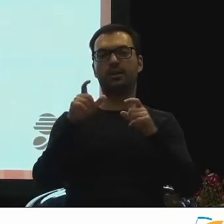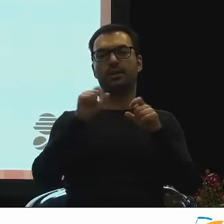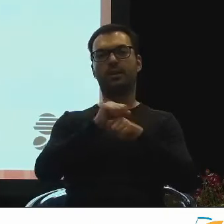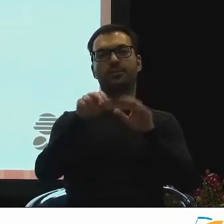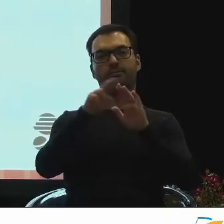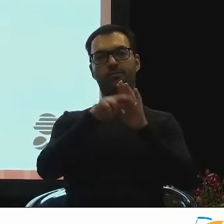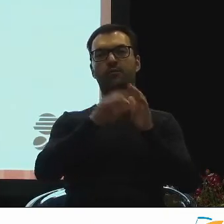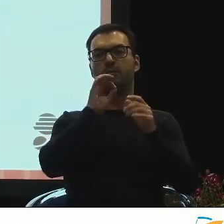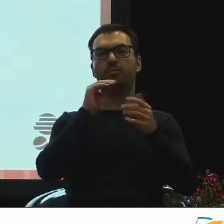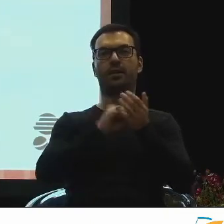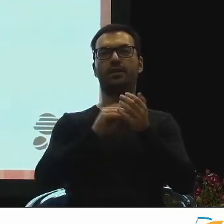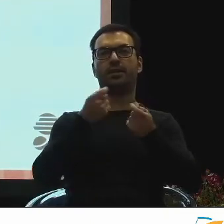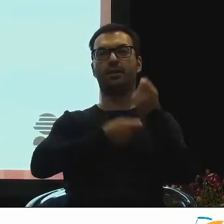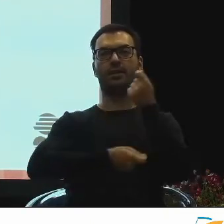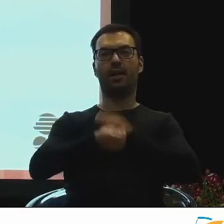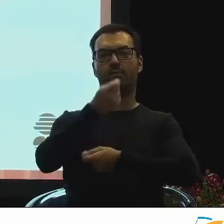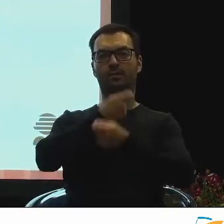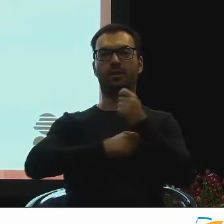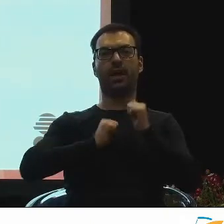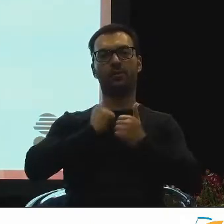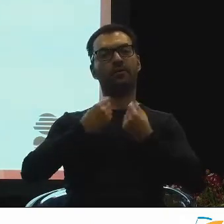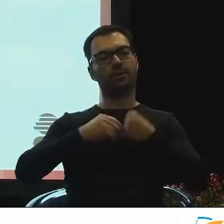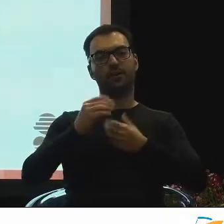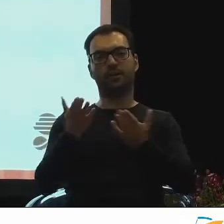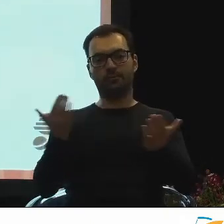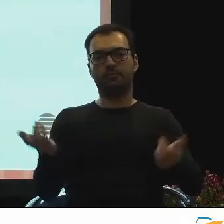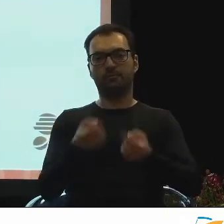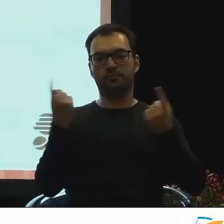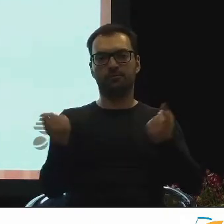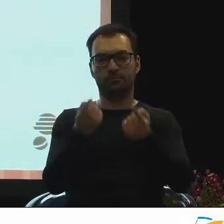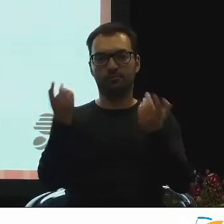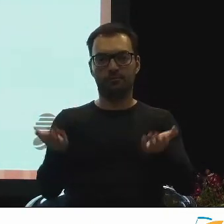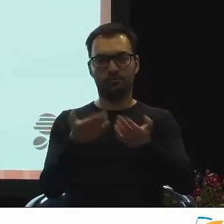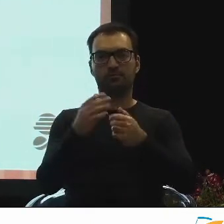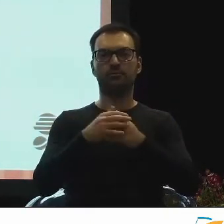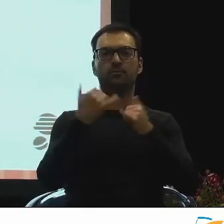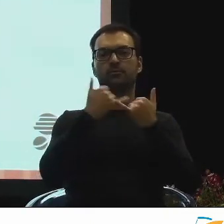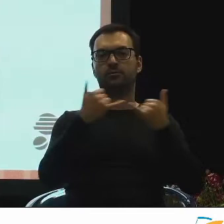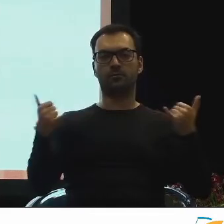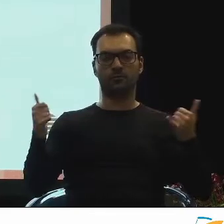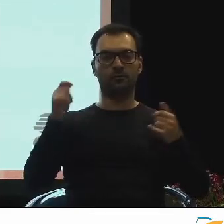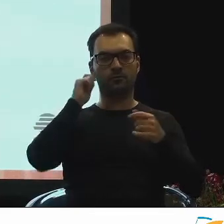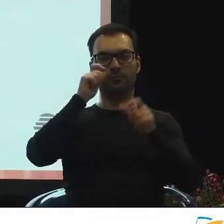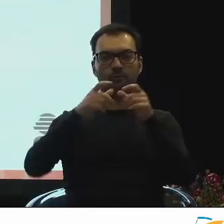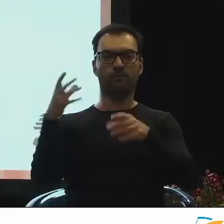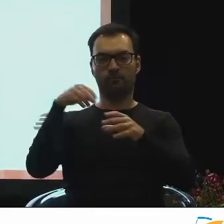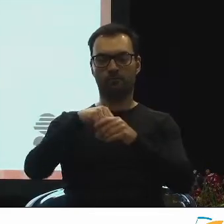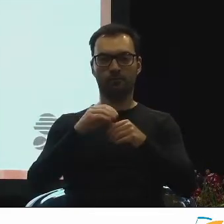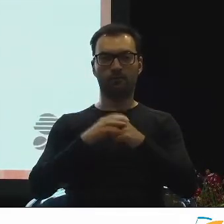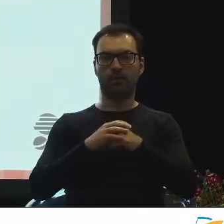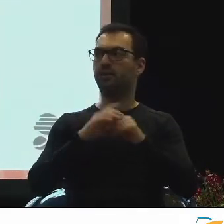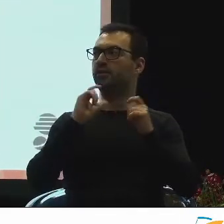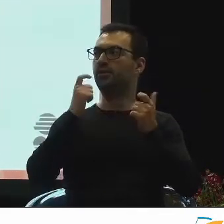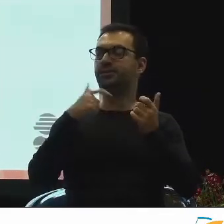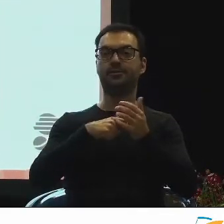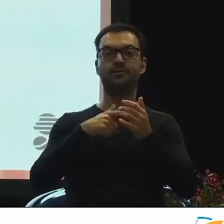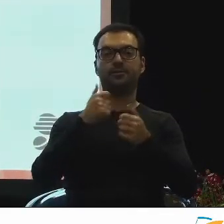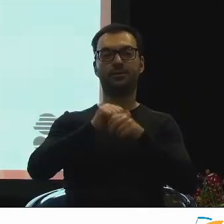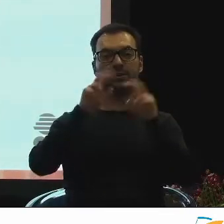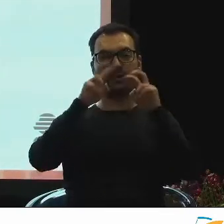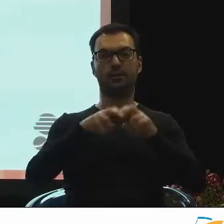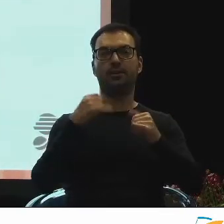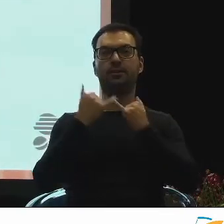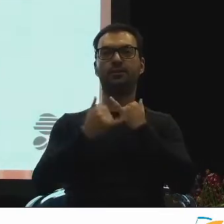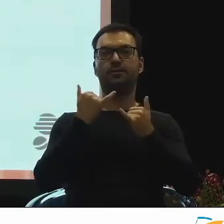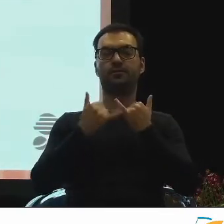kodeksu dobrych praktyk giełdowych, żeby właśnie w większym stopniu promować różnorodność. Cóż z tego, że jest to